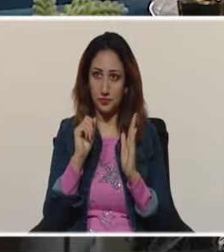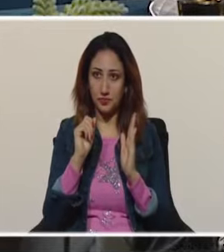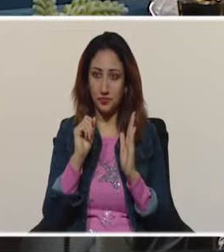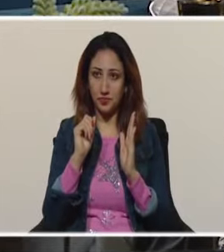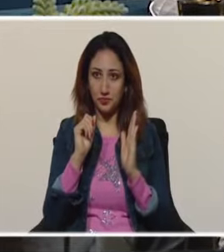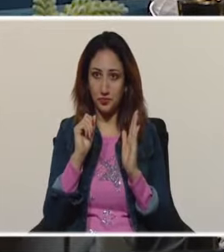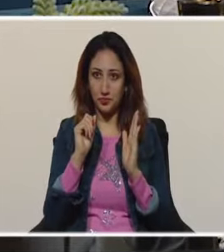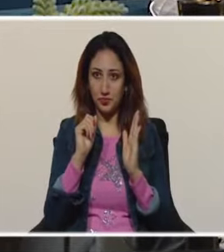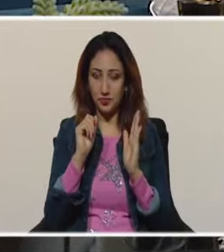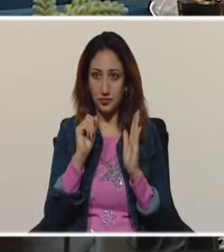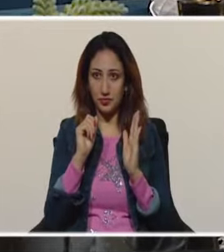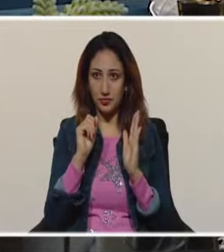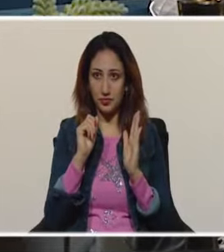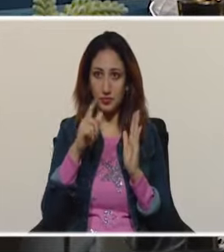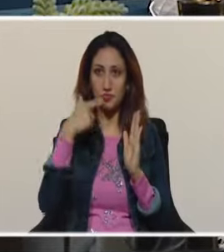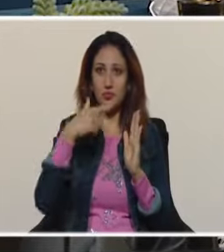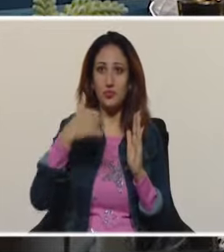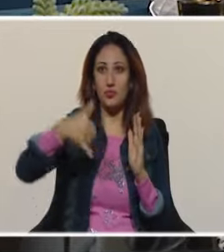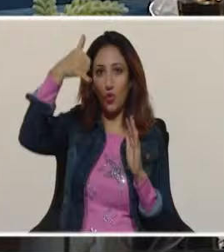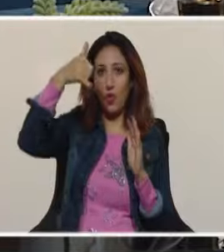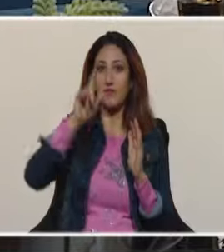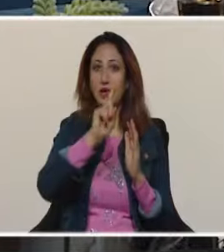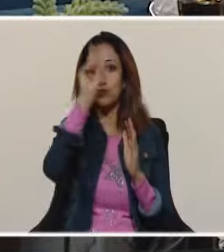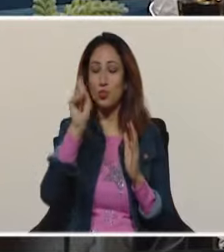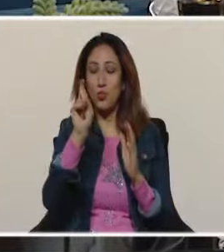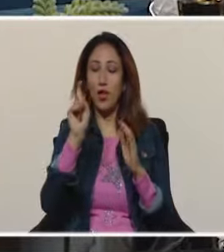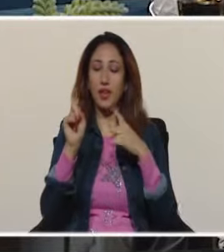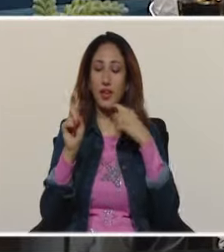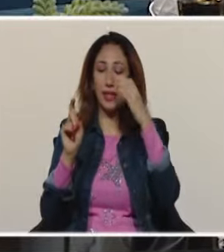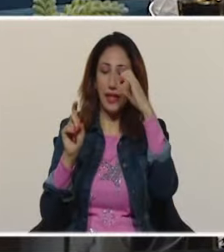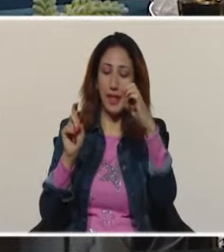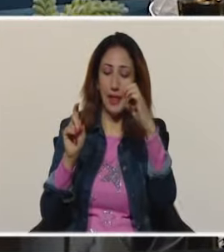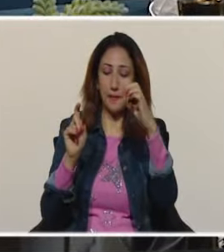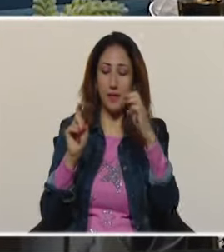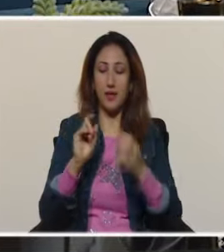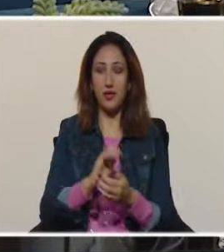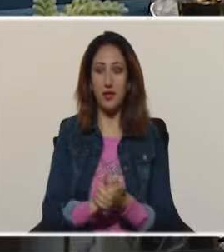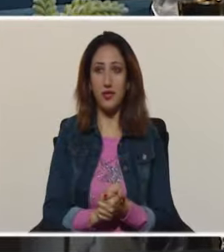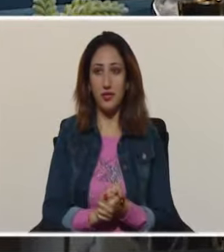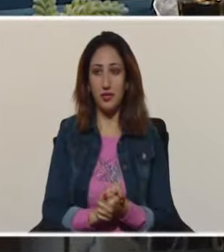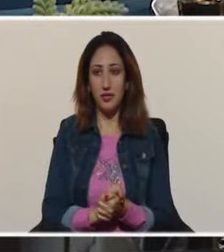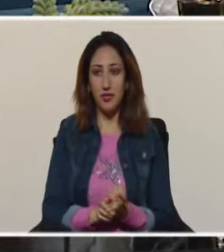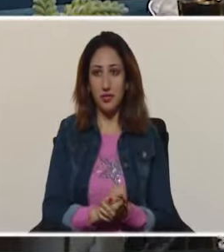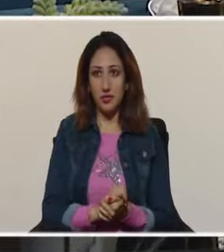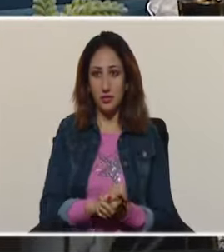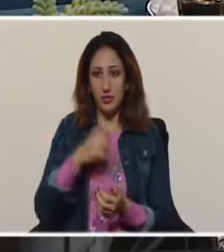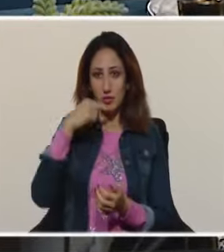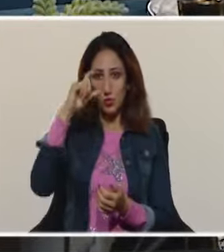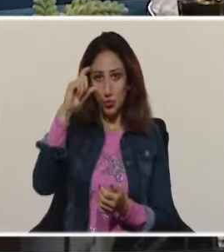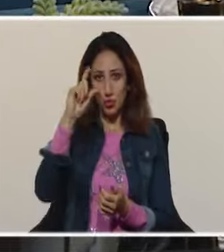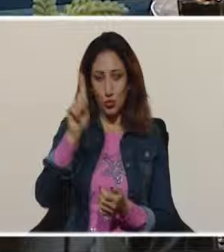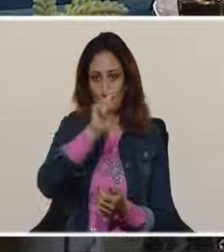النجاح بيني وبينها، احنا عايزين نقوم وانا اقوم وانت اللي جاوبت السؤال فانا لازم اجاوب سؤال الدكتور لازم يقومني وكده. فالدكتور بيسال عادي